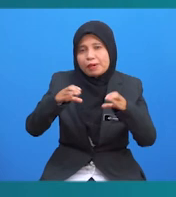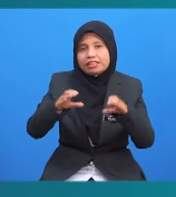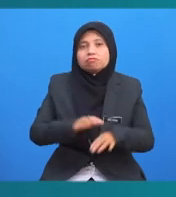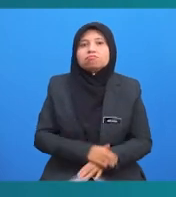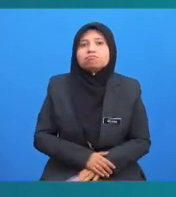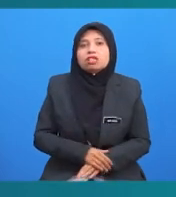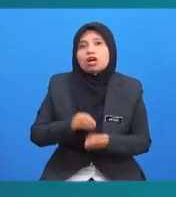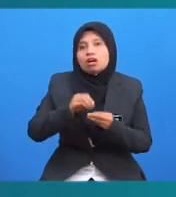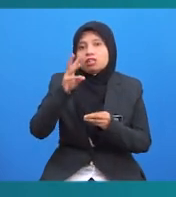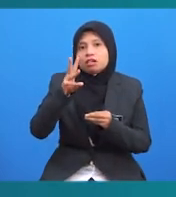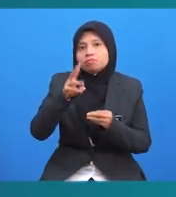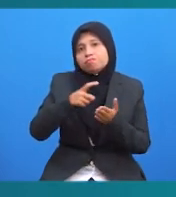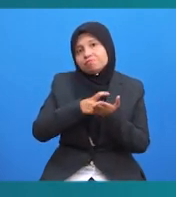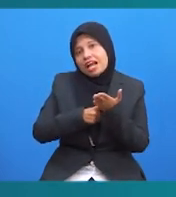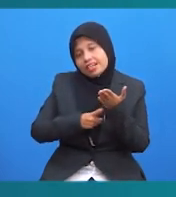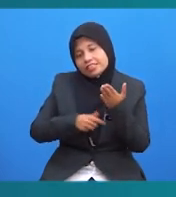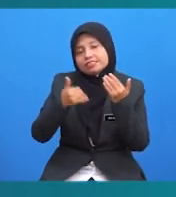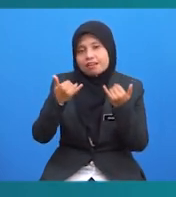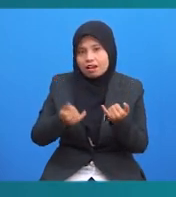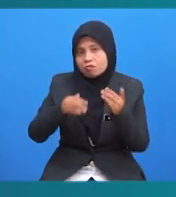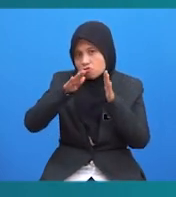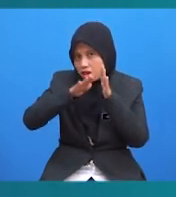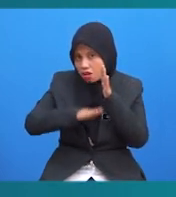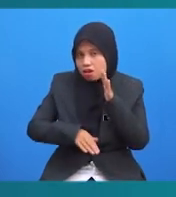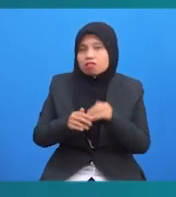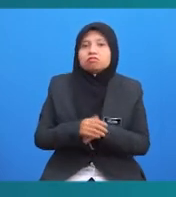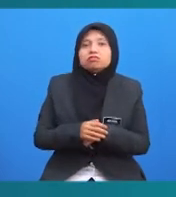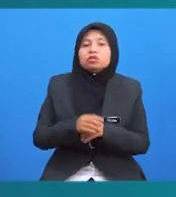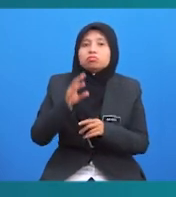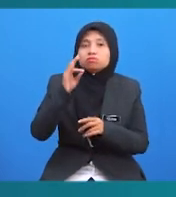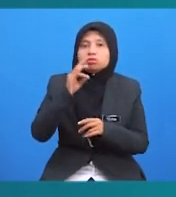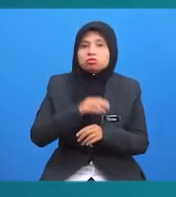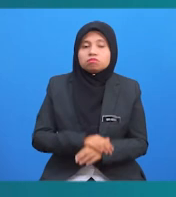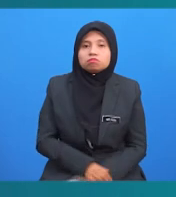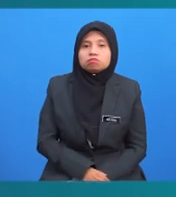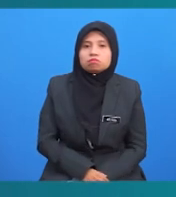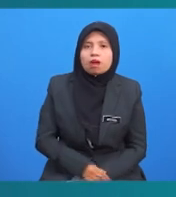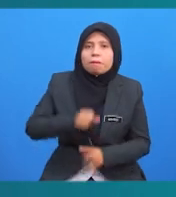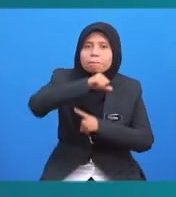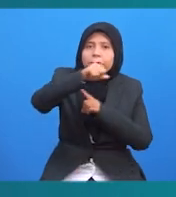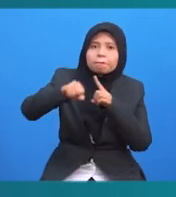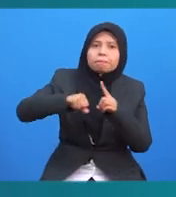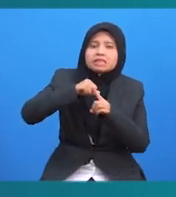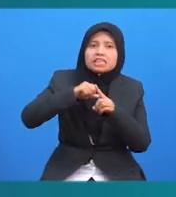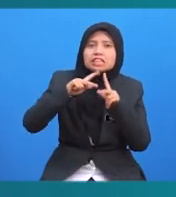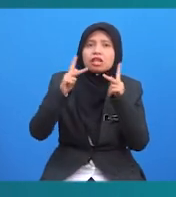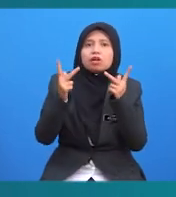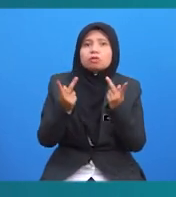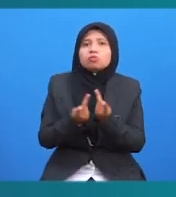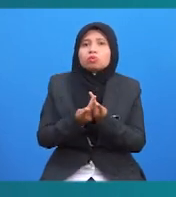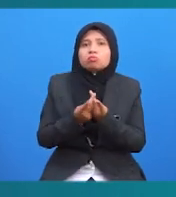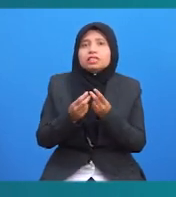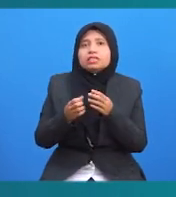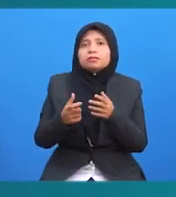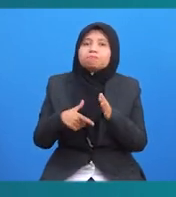Keenam, harga semakin murah pada zaman sekarang ini. Ketujuh, persekitaran komuniti yang lebih meriah lah.